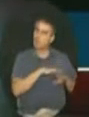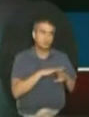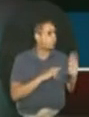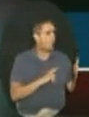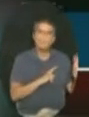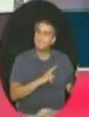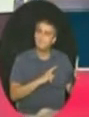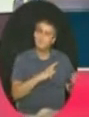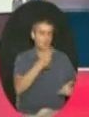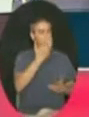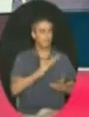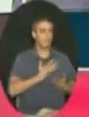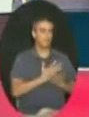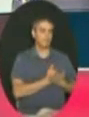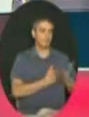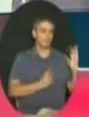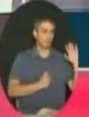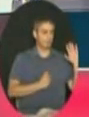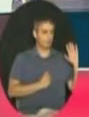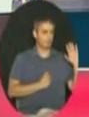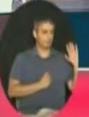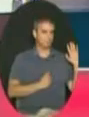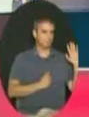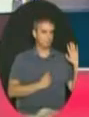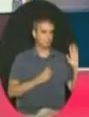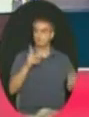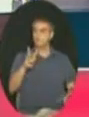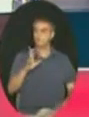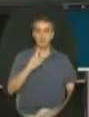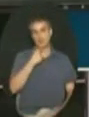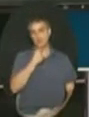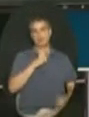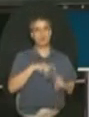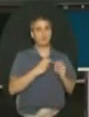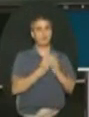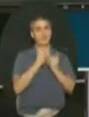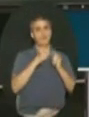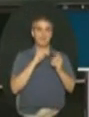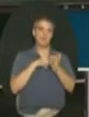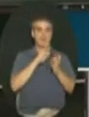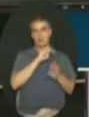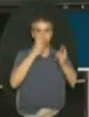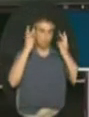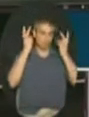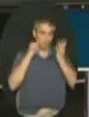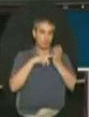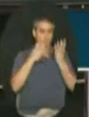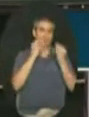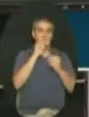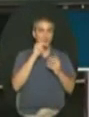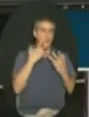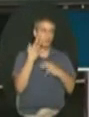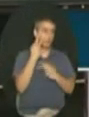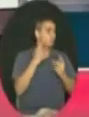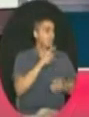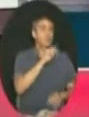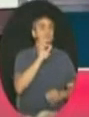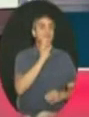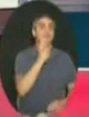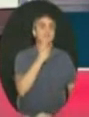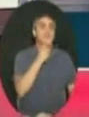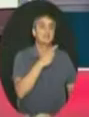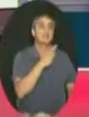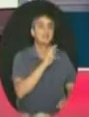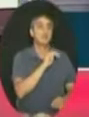ג'וב, אנשים מקבלים מסכורת. על פניו אתה לא מקבל ג'וב. רק אל תציירו את זה שמקימים ועדה בגלל שהנושא חשוב, כי יש הרבה נושאים חשובים. לא, הנושא של